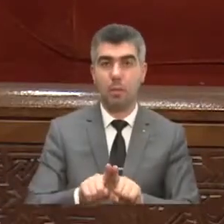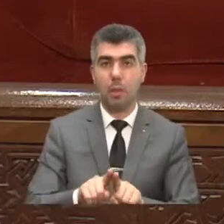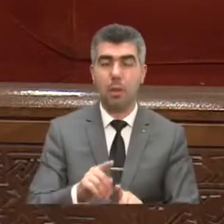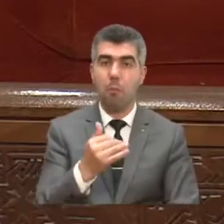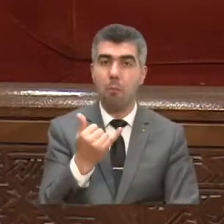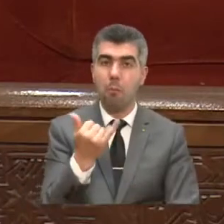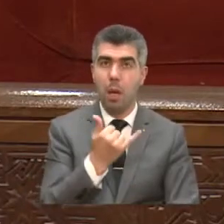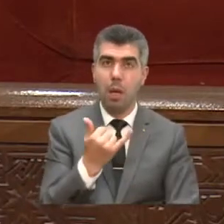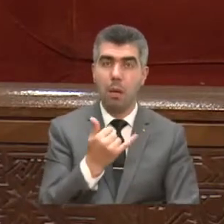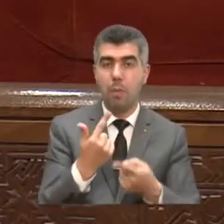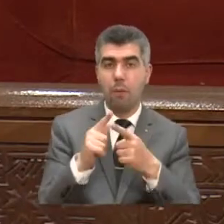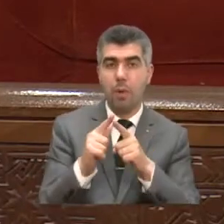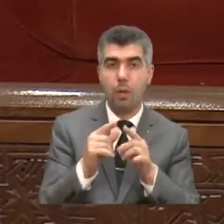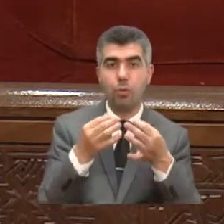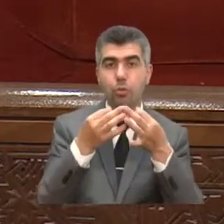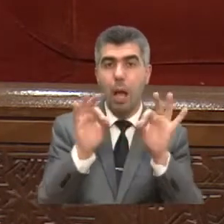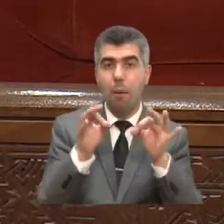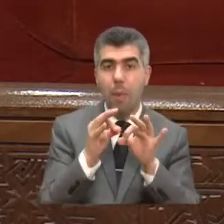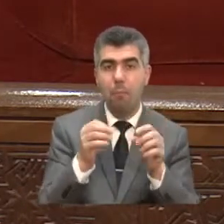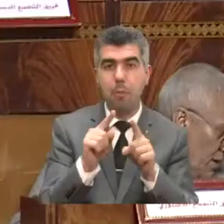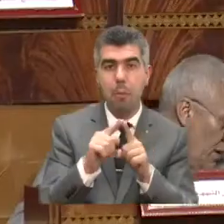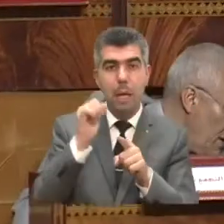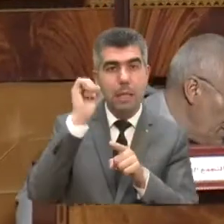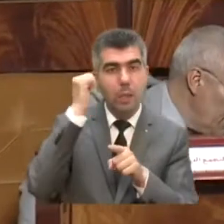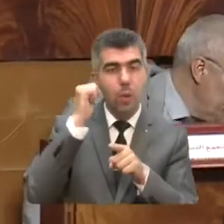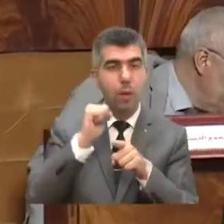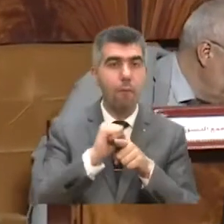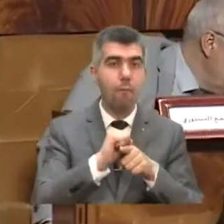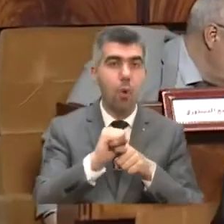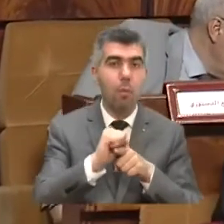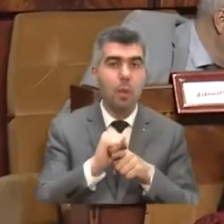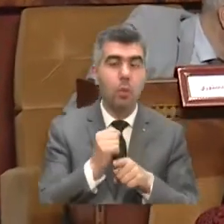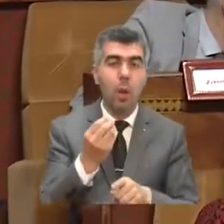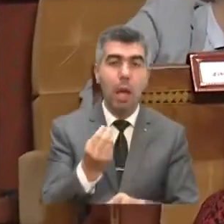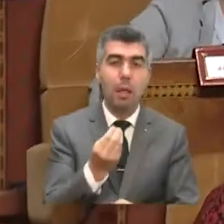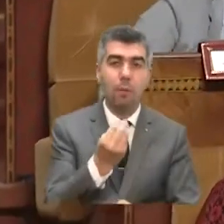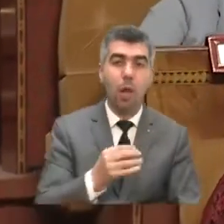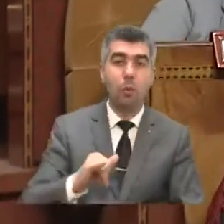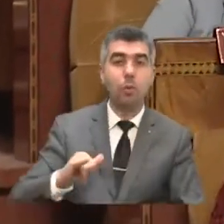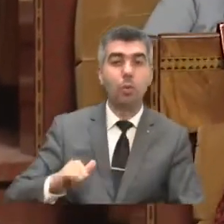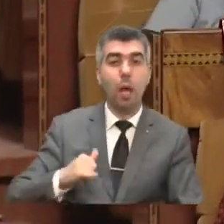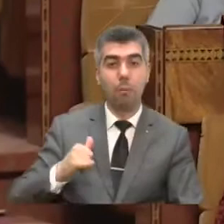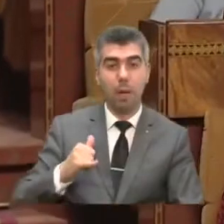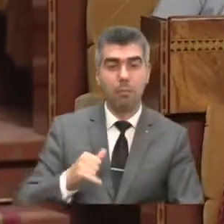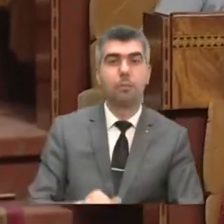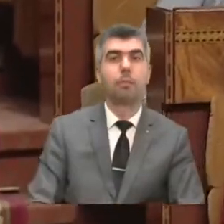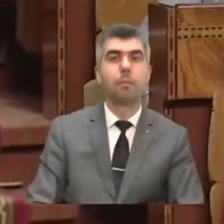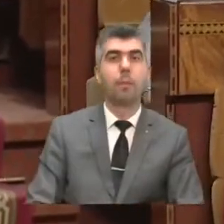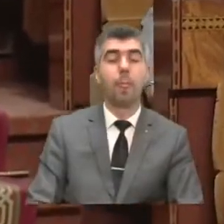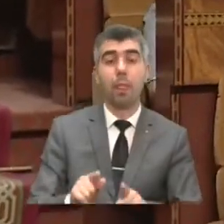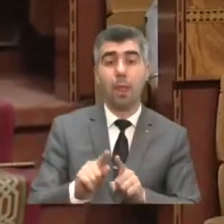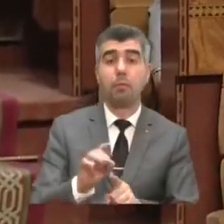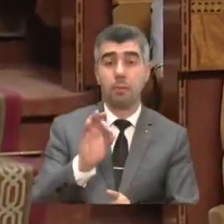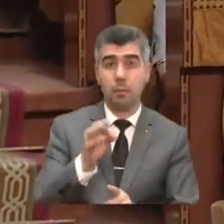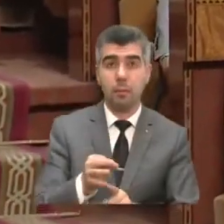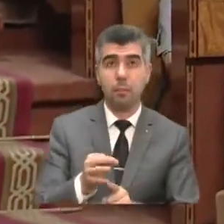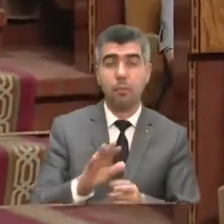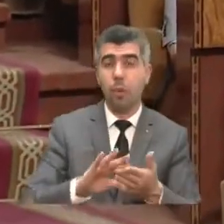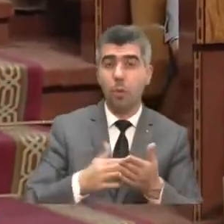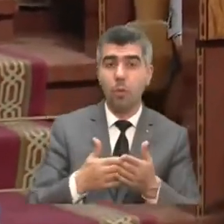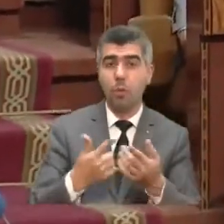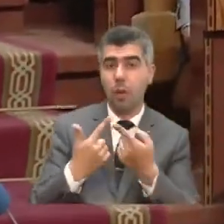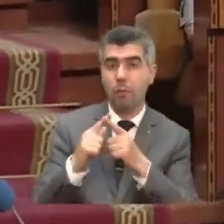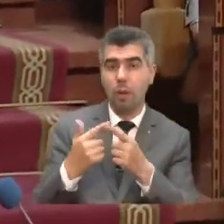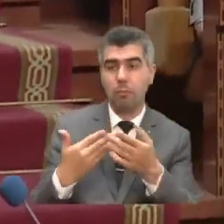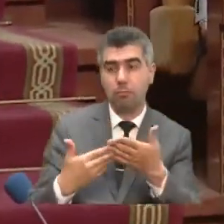به مؤسسات دور الشباب في تكوين وتاطير فئه الاطفال والشباب، علاوه على كونها فضاءات اختلاف